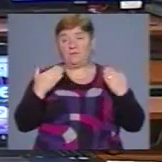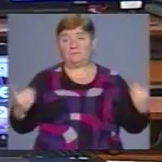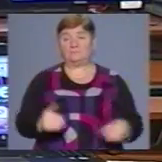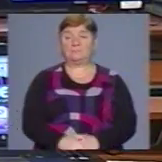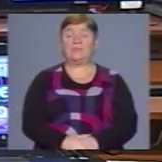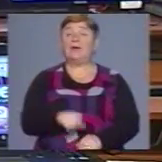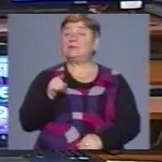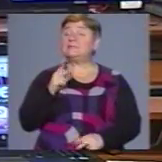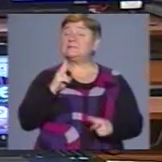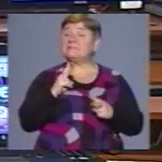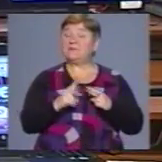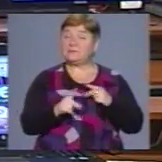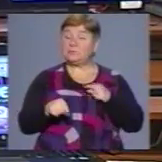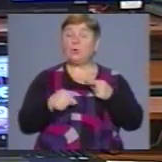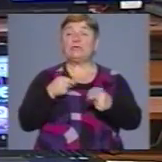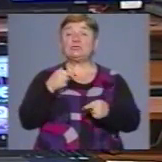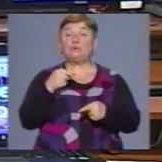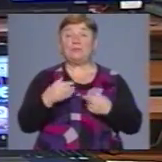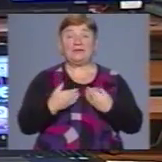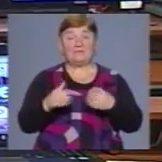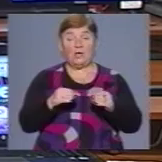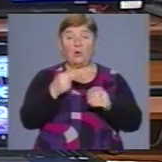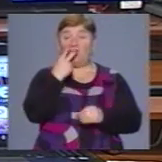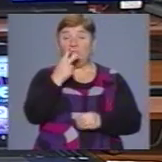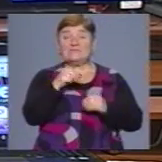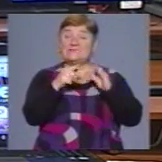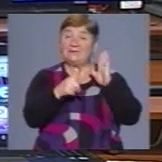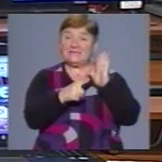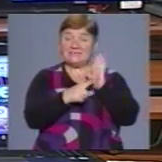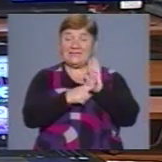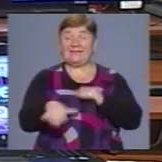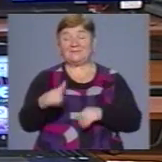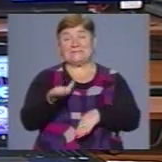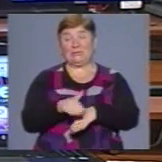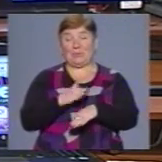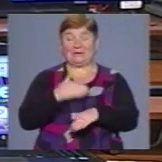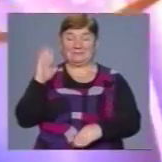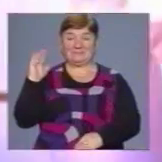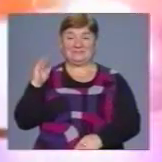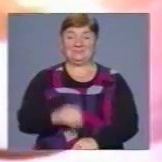Цим завершуємо. Наступний випуск новин дивіться о 17-й годині. На все добре.